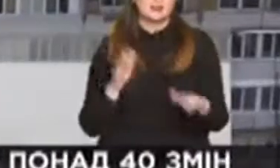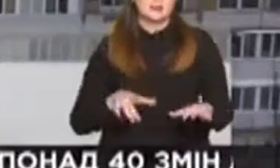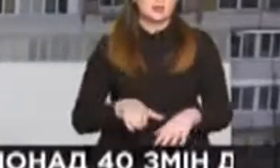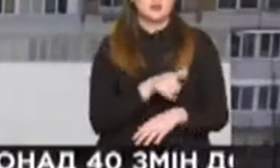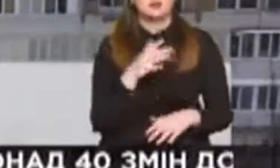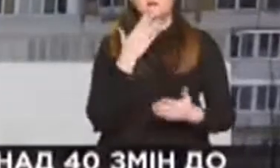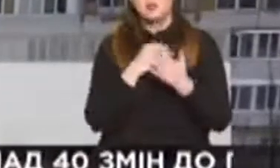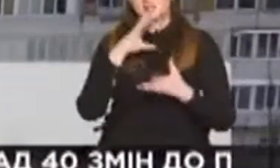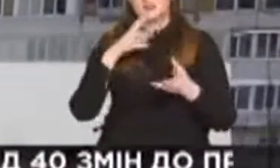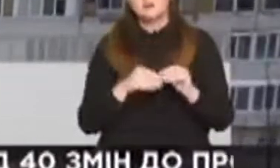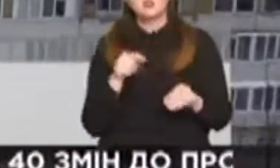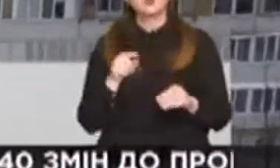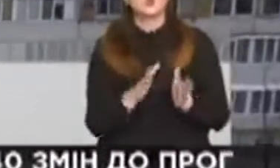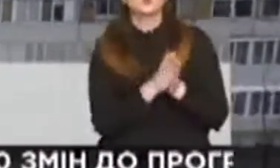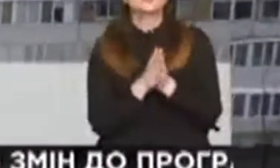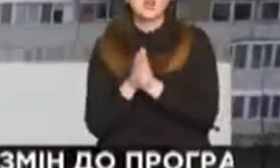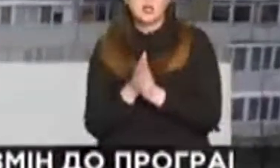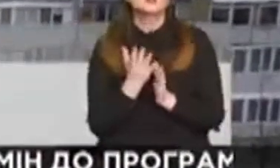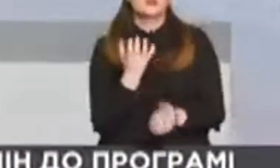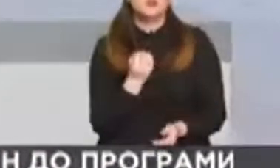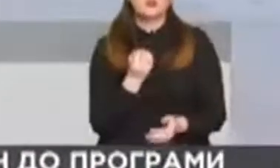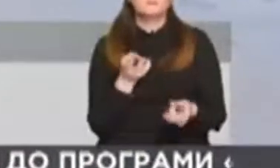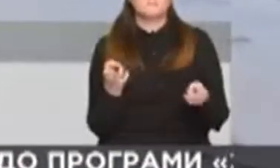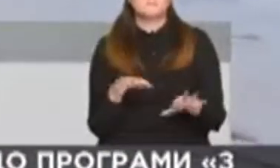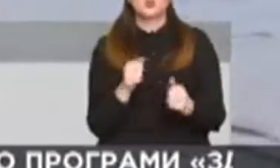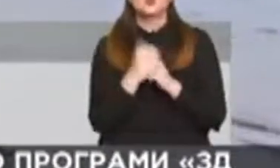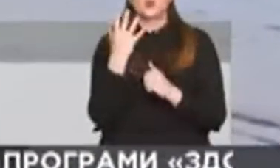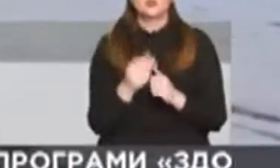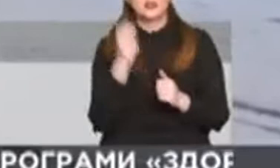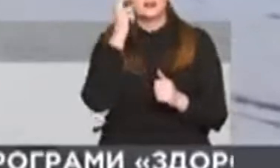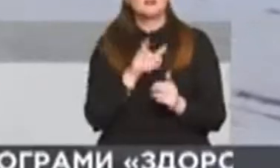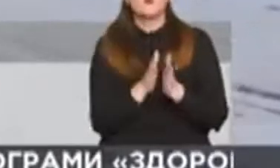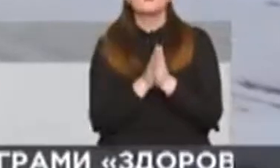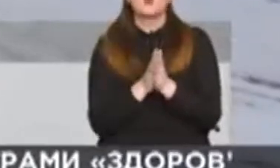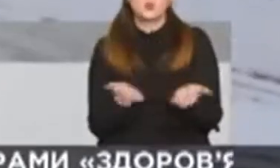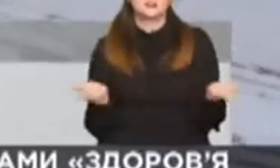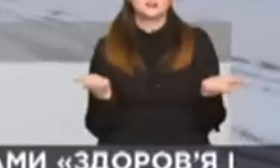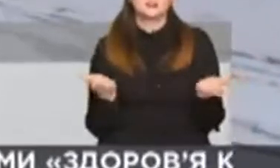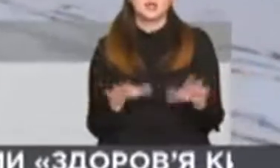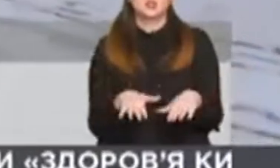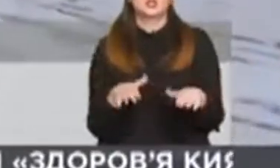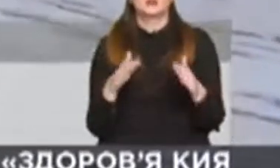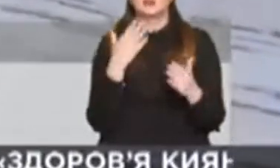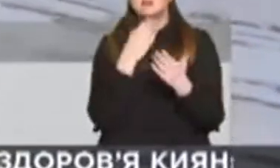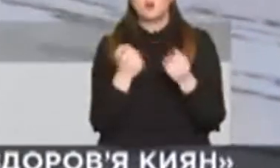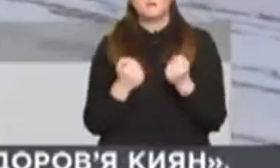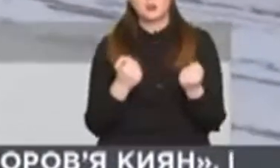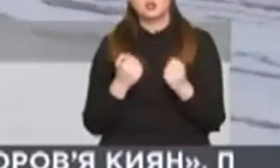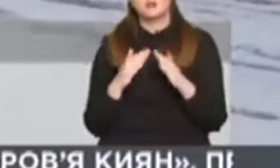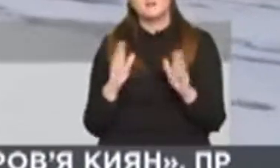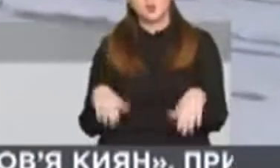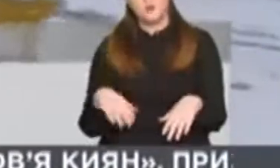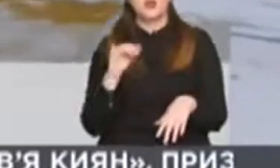свої власні висновки. Але той заклик ще актуальний. Щодень киян прохають залишати свої машини вдома і